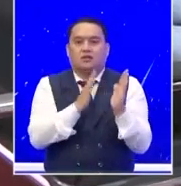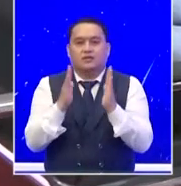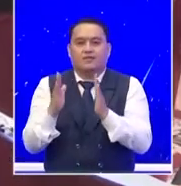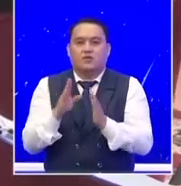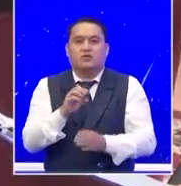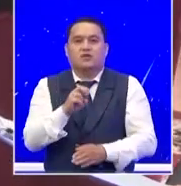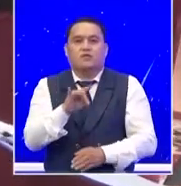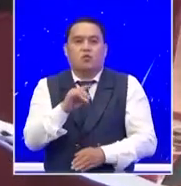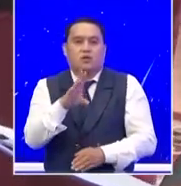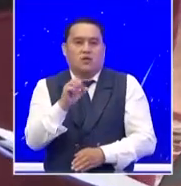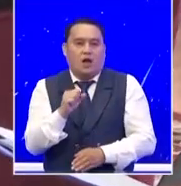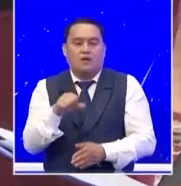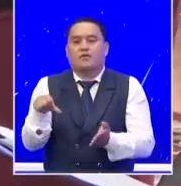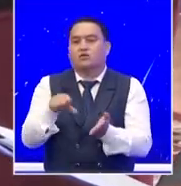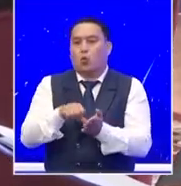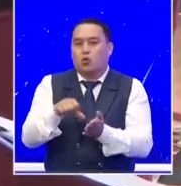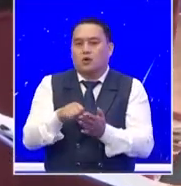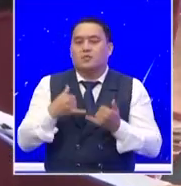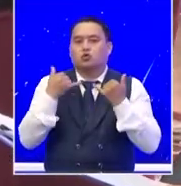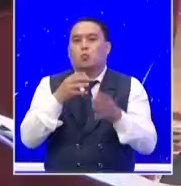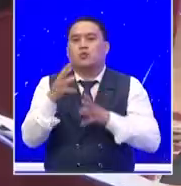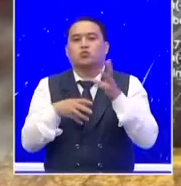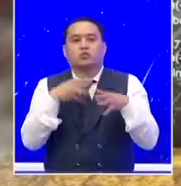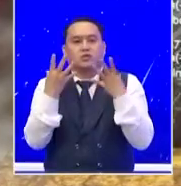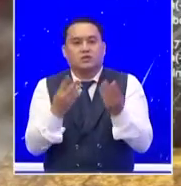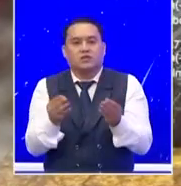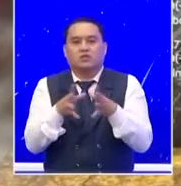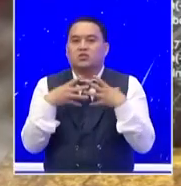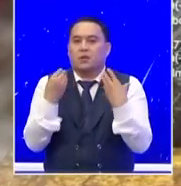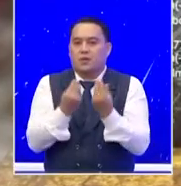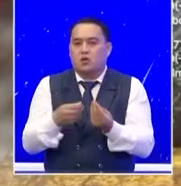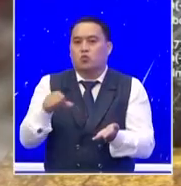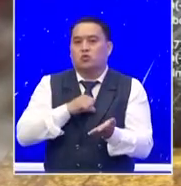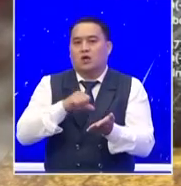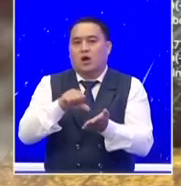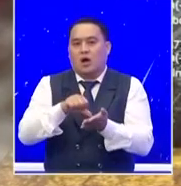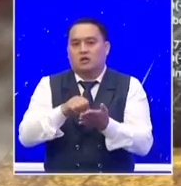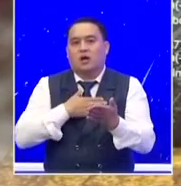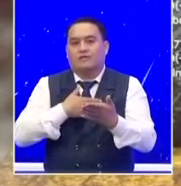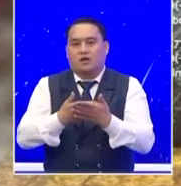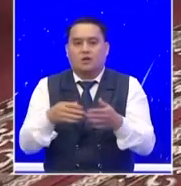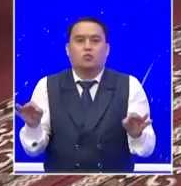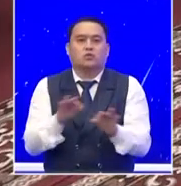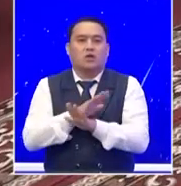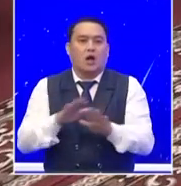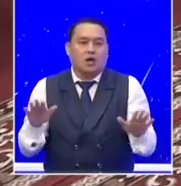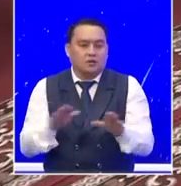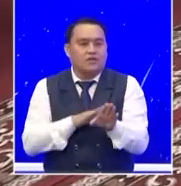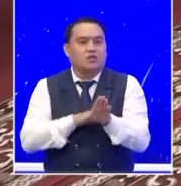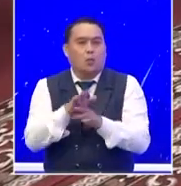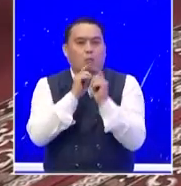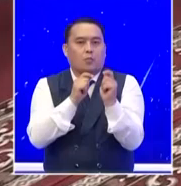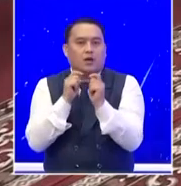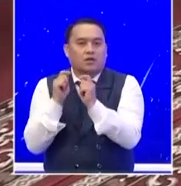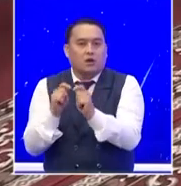имени Сейфуллина. Онлайн-выступление приурочили к Международному дню семьи. В нем приняли участие и дети музыкантов. Исполнители